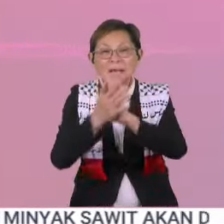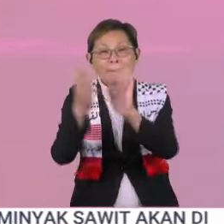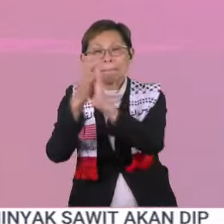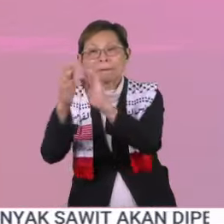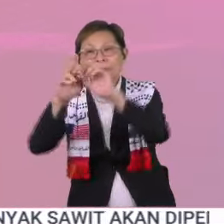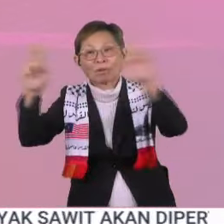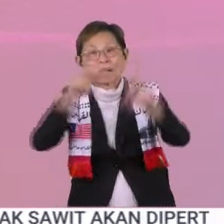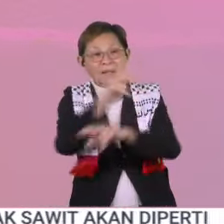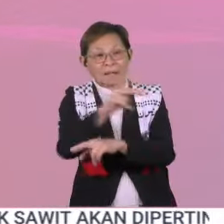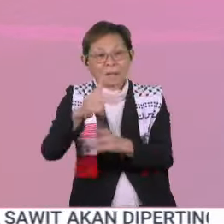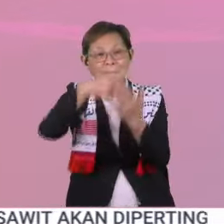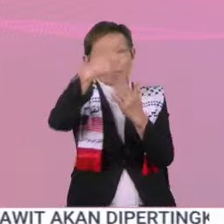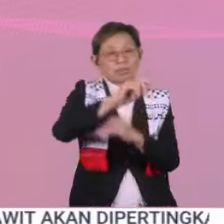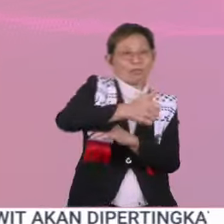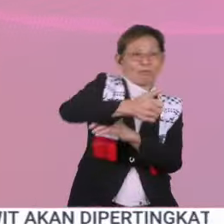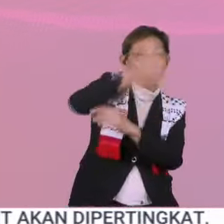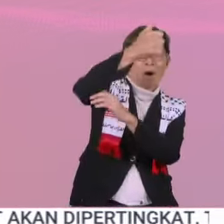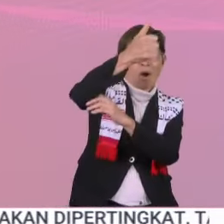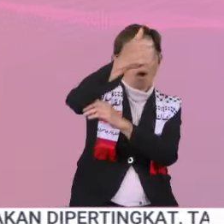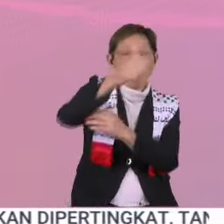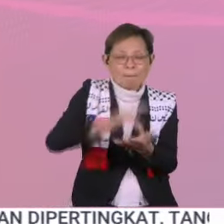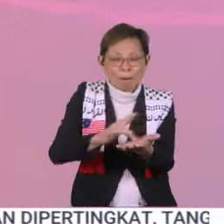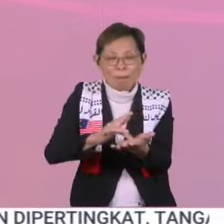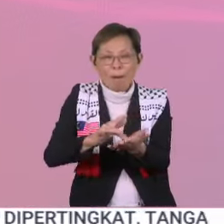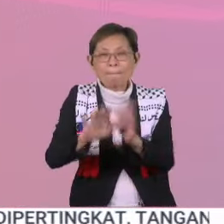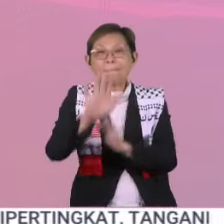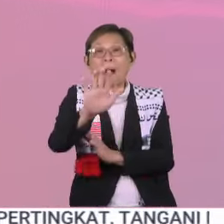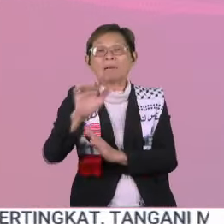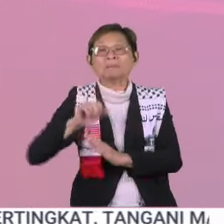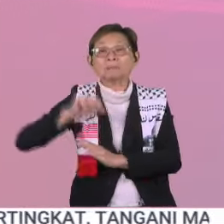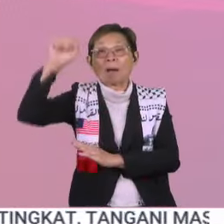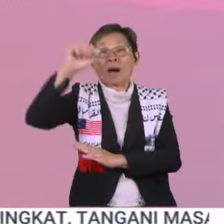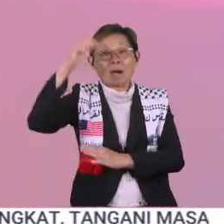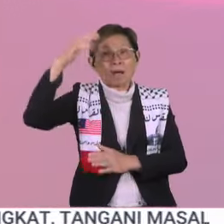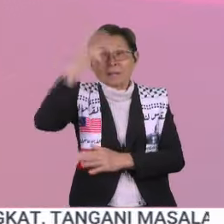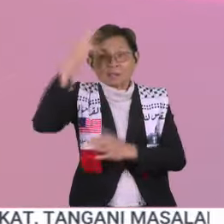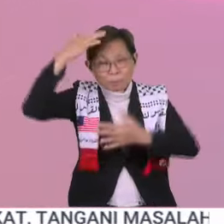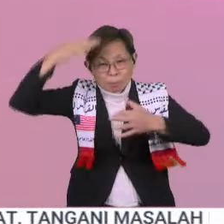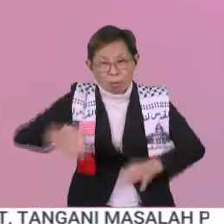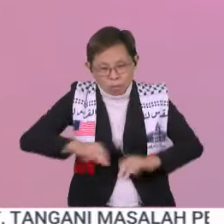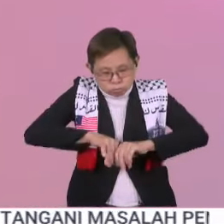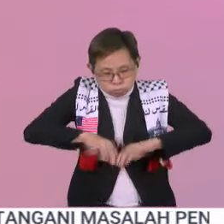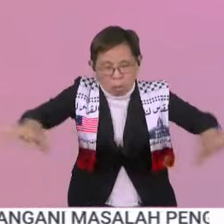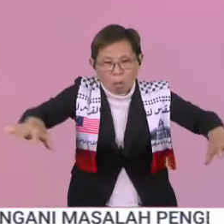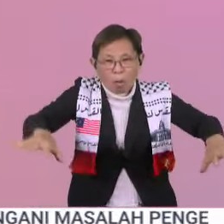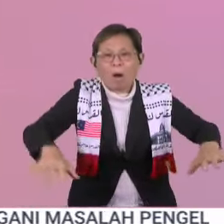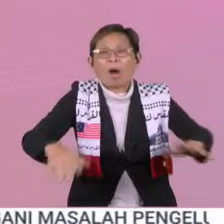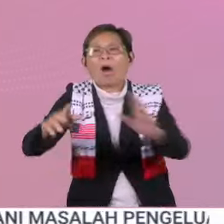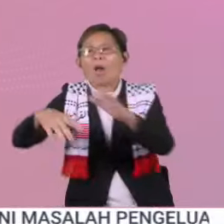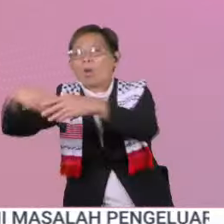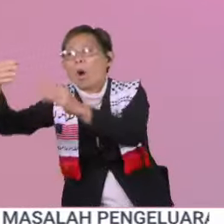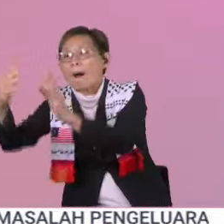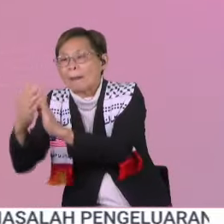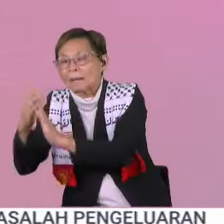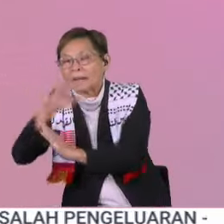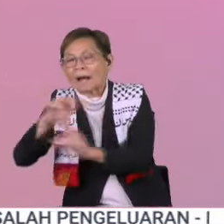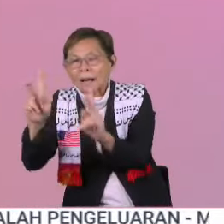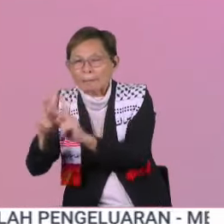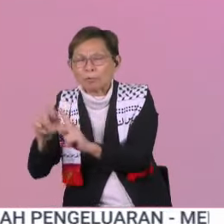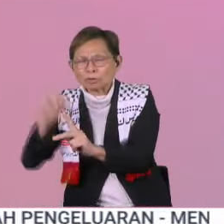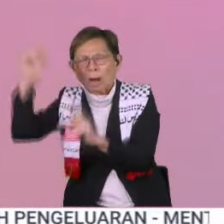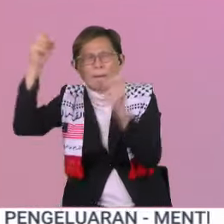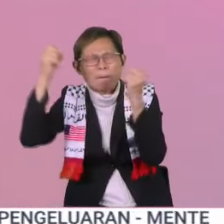Bandaraya Kota Kinabalu sebagai projek rintis, Skim Perubatan Madani di Sabah, keputusan kerajaan memperluaskan inisiatif itu ke daerah luar bandar dan pedalaman Sabah